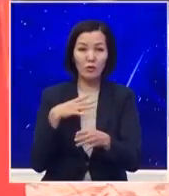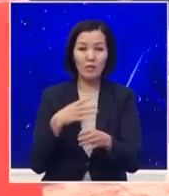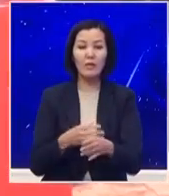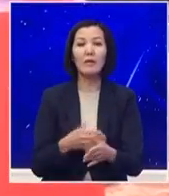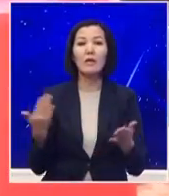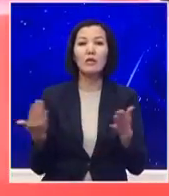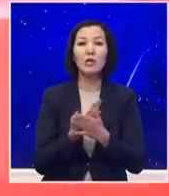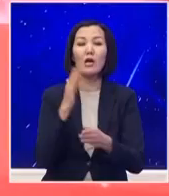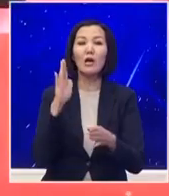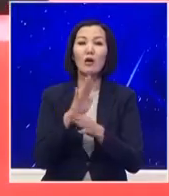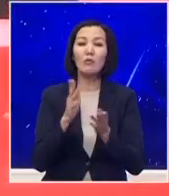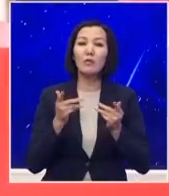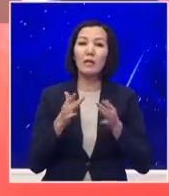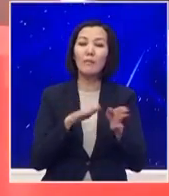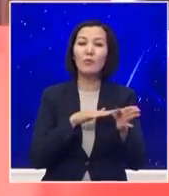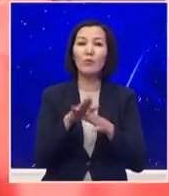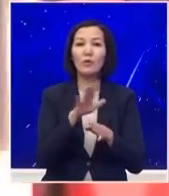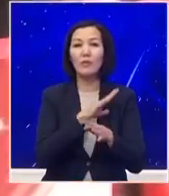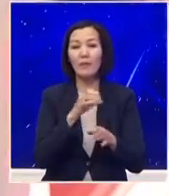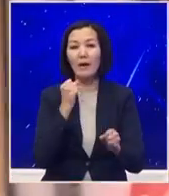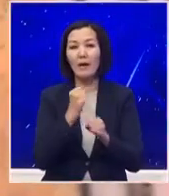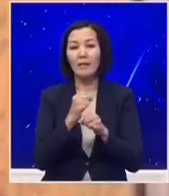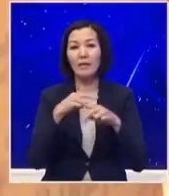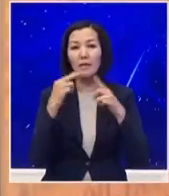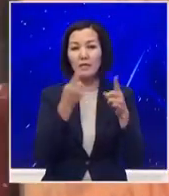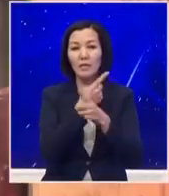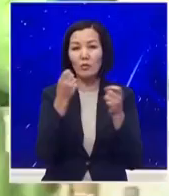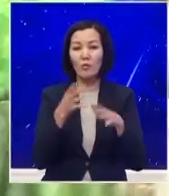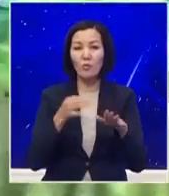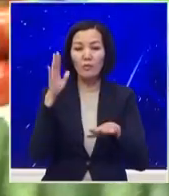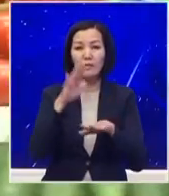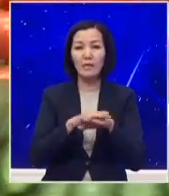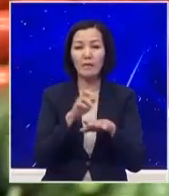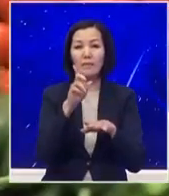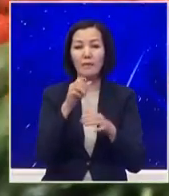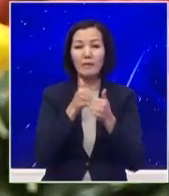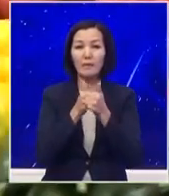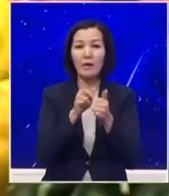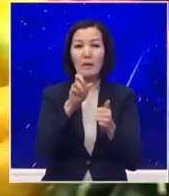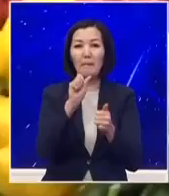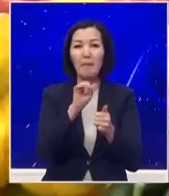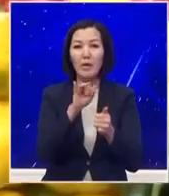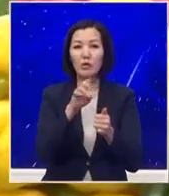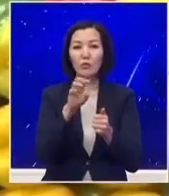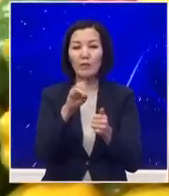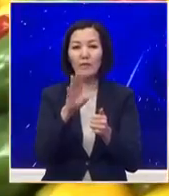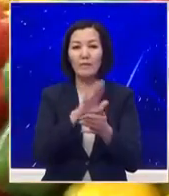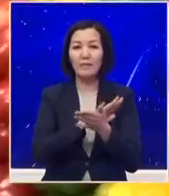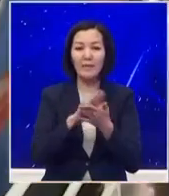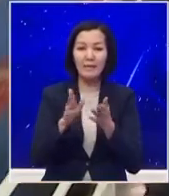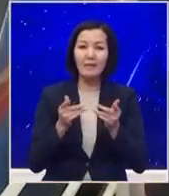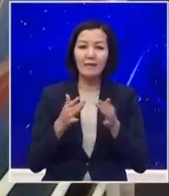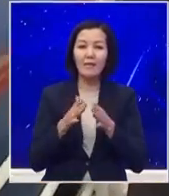Жаңа қаулыдағы талаптарды орындамағандарға қатаң ескерту жасалды. Облыс әкімінің орынбасары Батыржан Байжұмановтың айтуынша, санитарлық